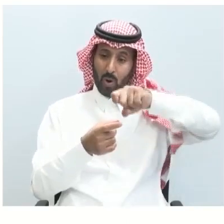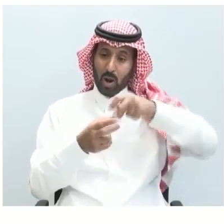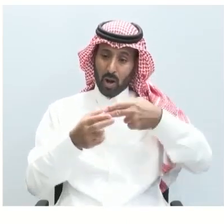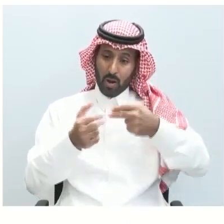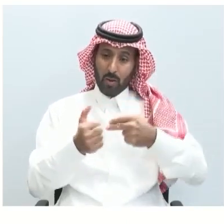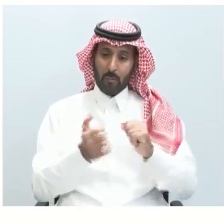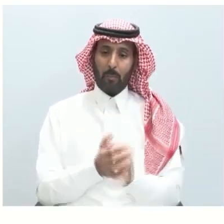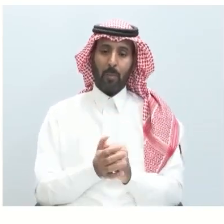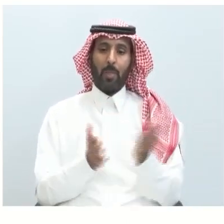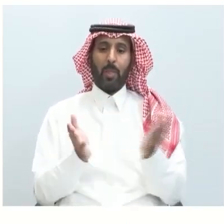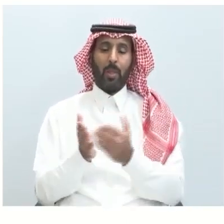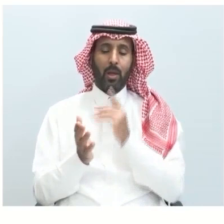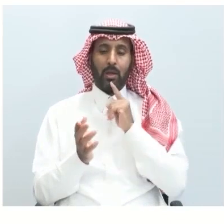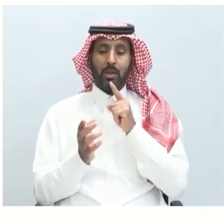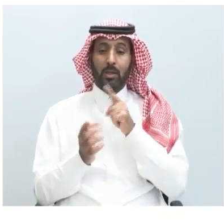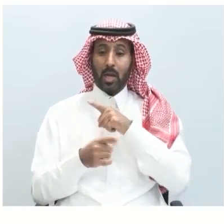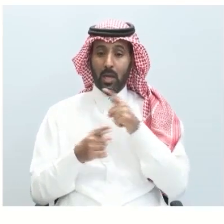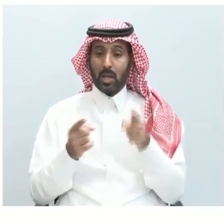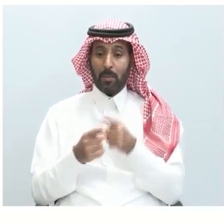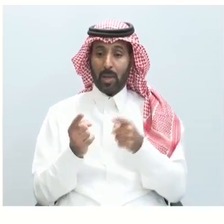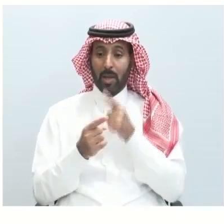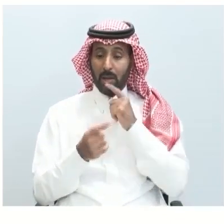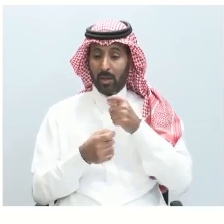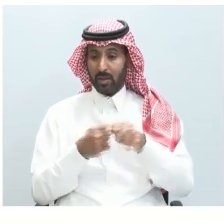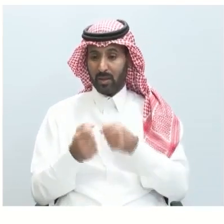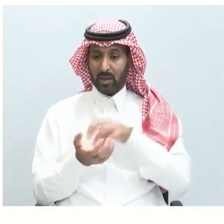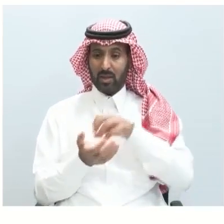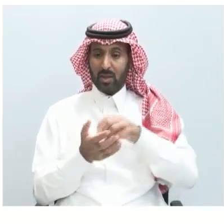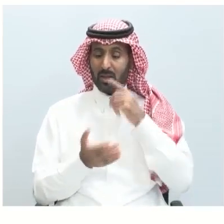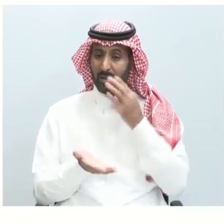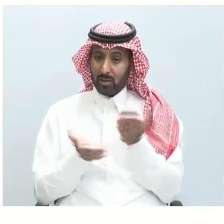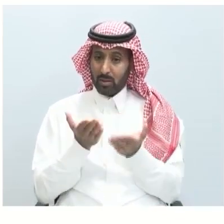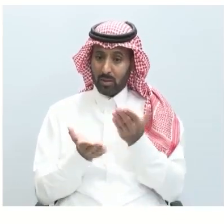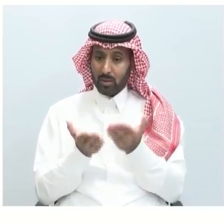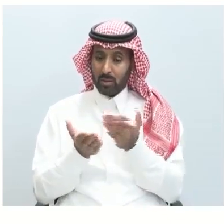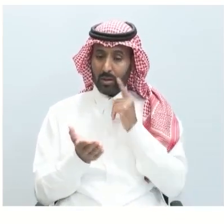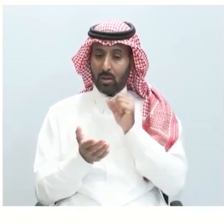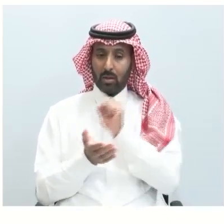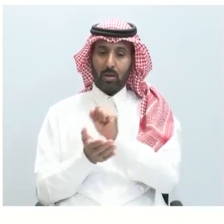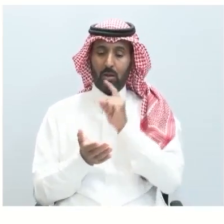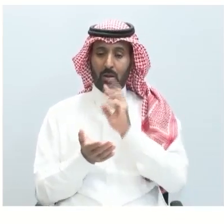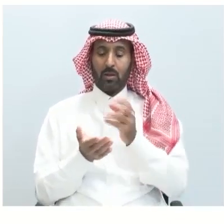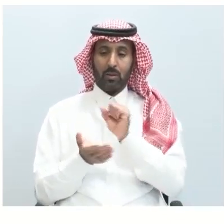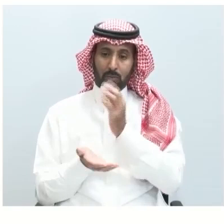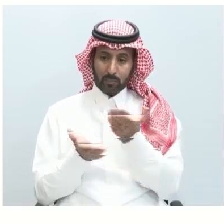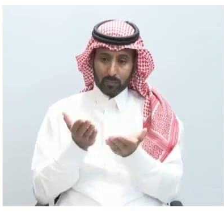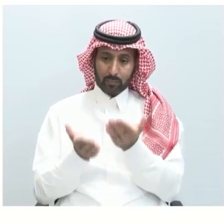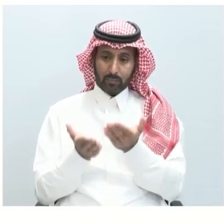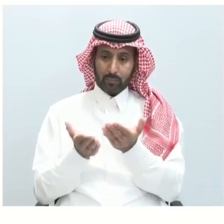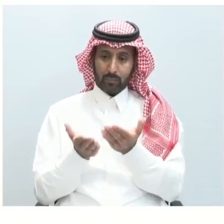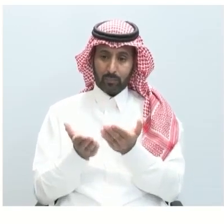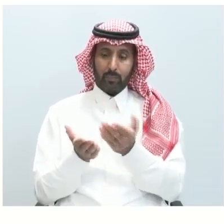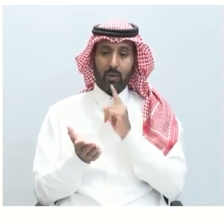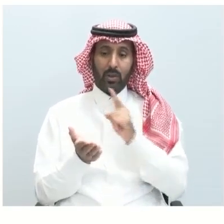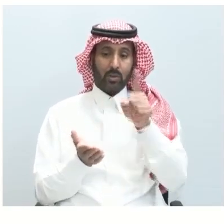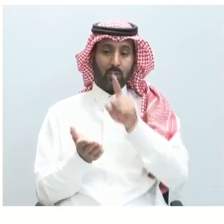مغلق اذا ماذا تعلمنا اليوم تعلمنا الطبيعه الديناميكيه للاتزان كذلك خواص الاتزان في سؤال